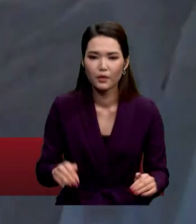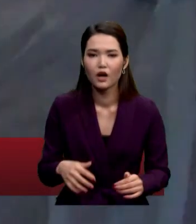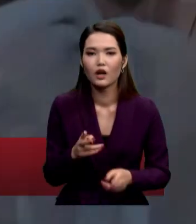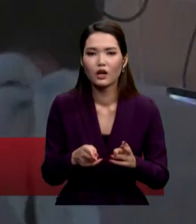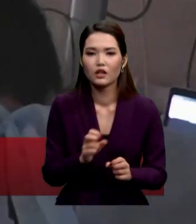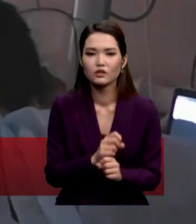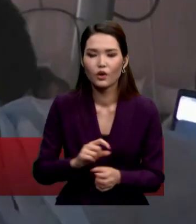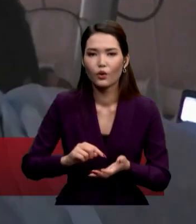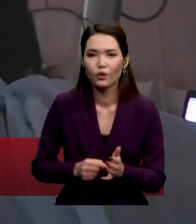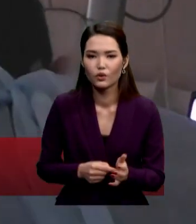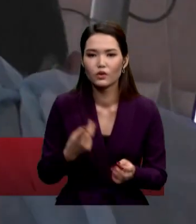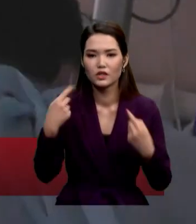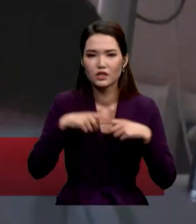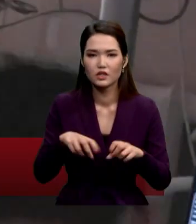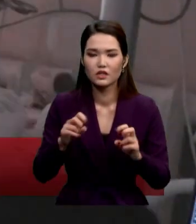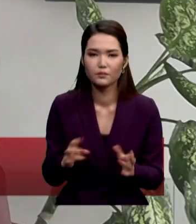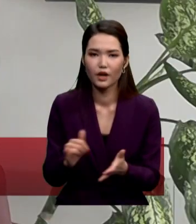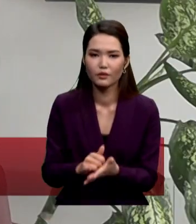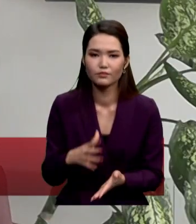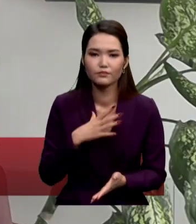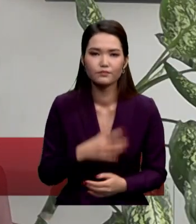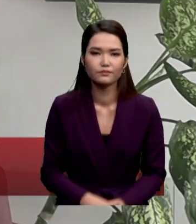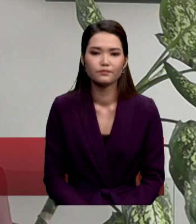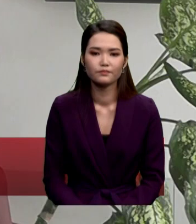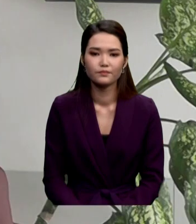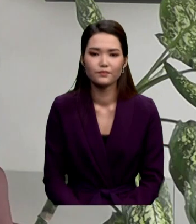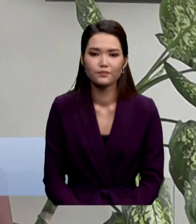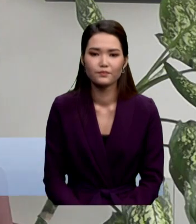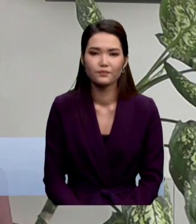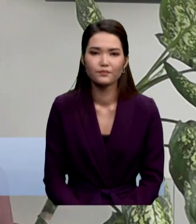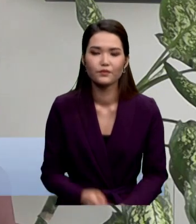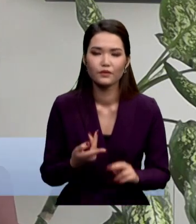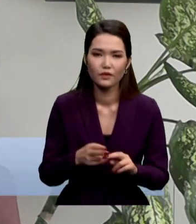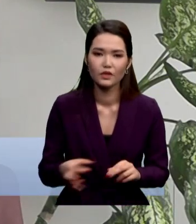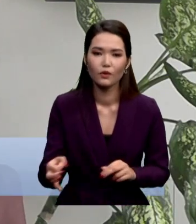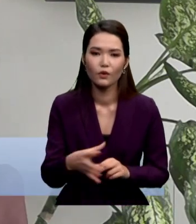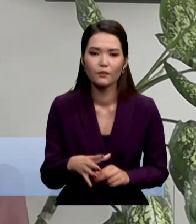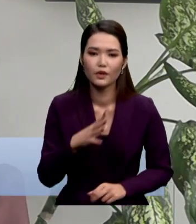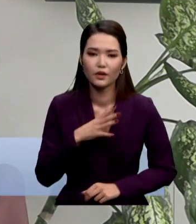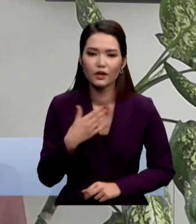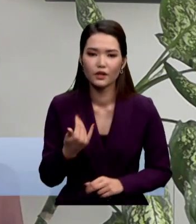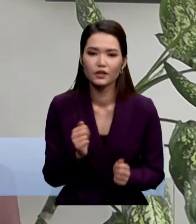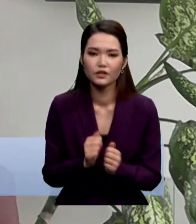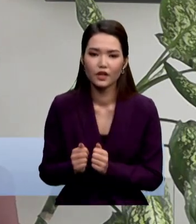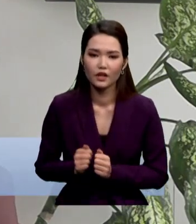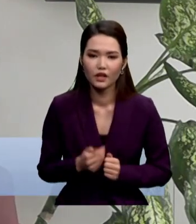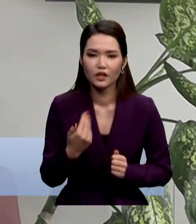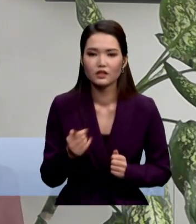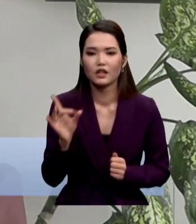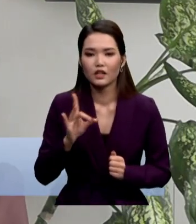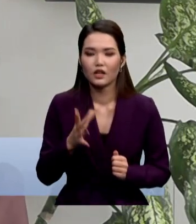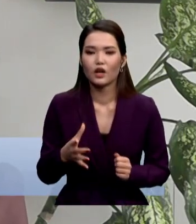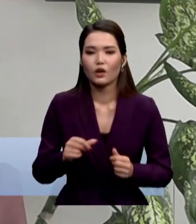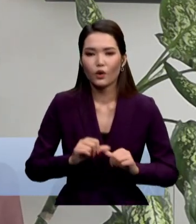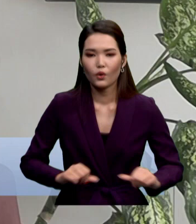алған Луцентис препараты енгізілді. Біздің мына жаңадан облыс болып жатқанымыз, мына перинаталды орталықтар, осындай